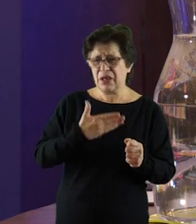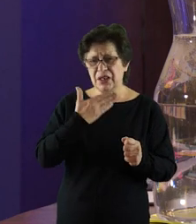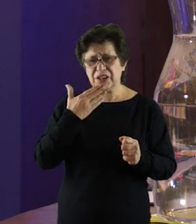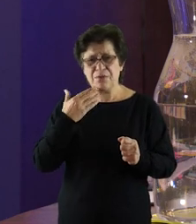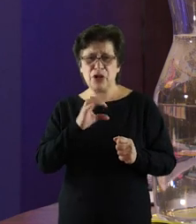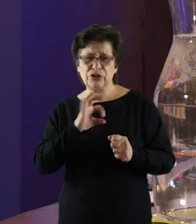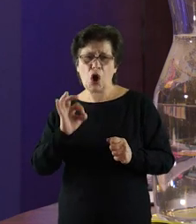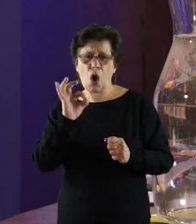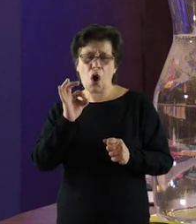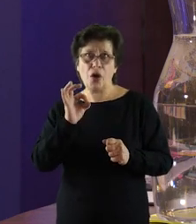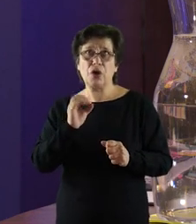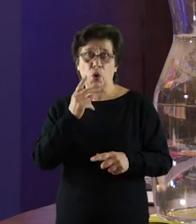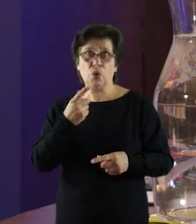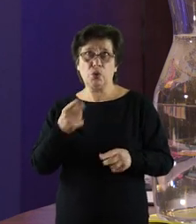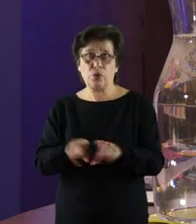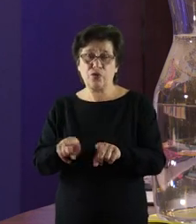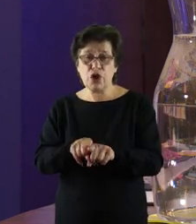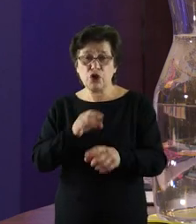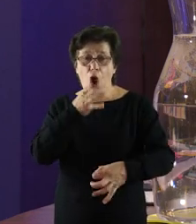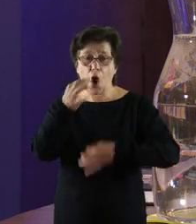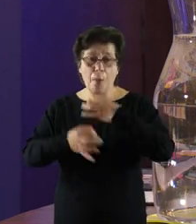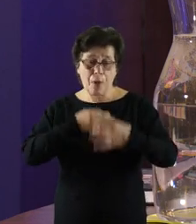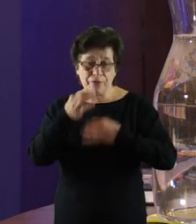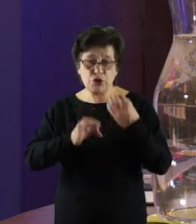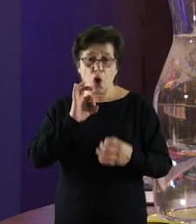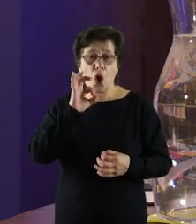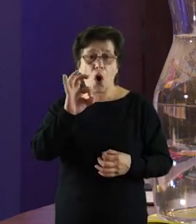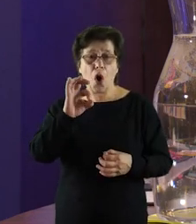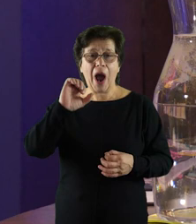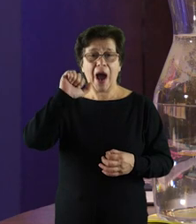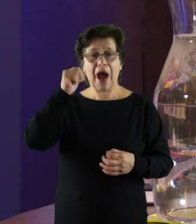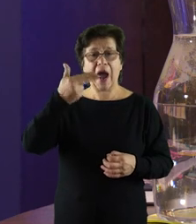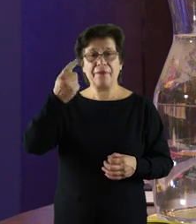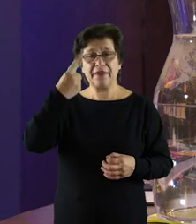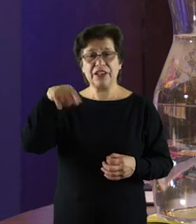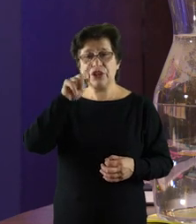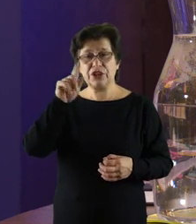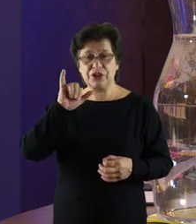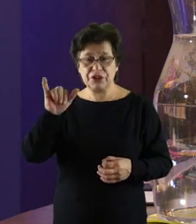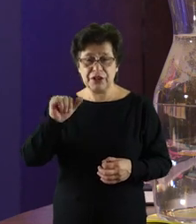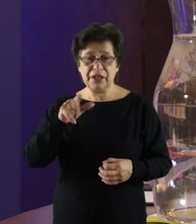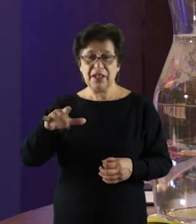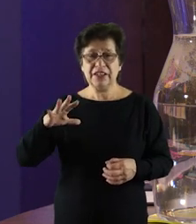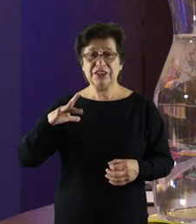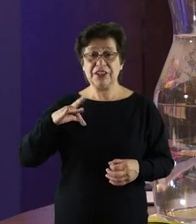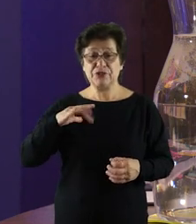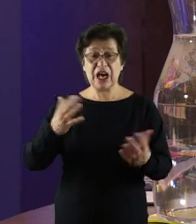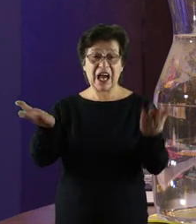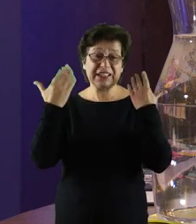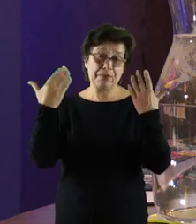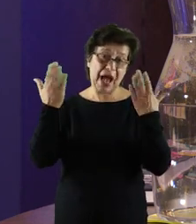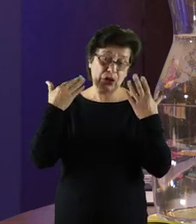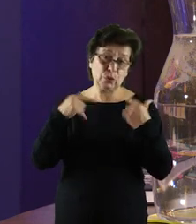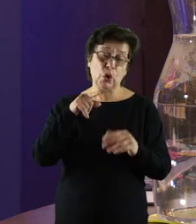mi opowieść o Andzi, która traci tatę. To jest książka zatytułowana Dziewczynka z parku i jest w kanonie